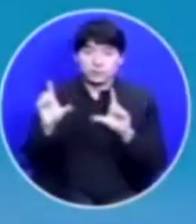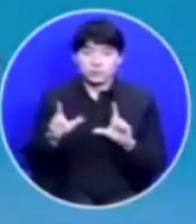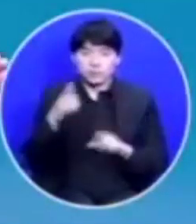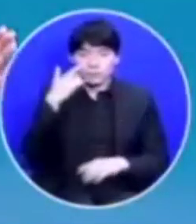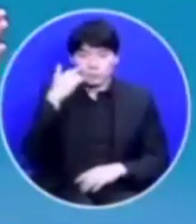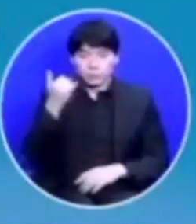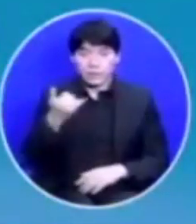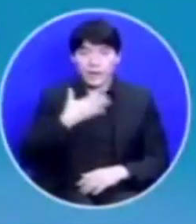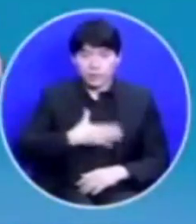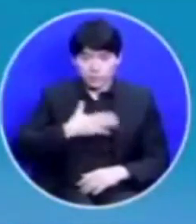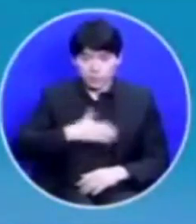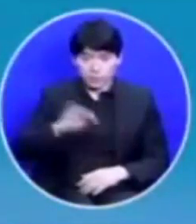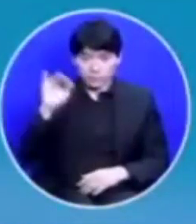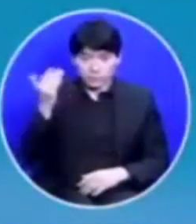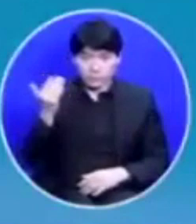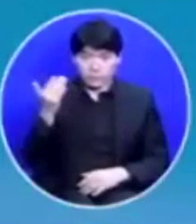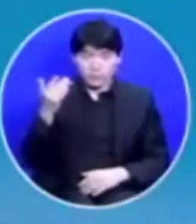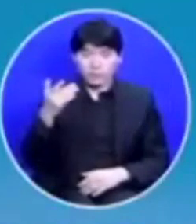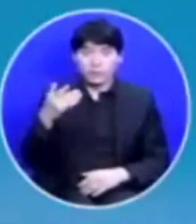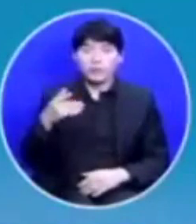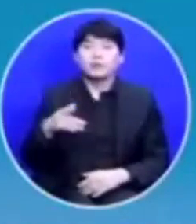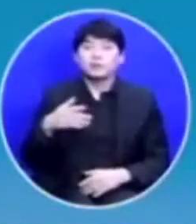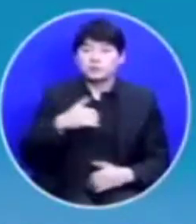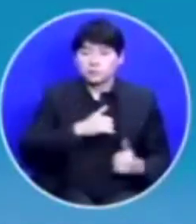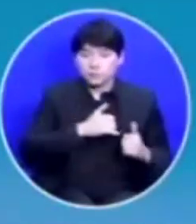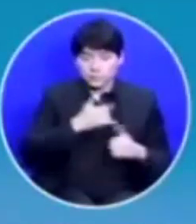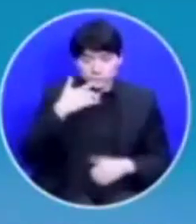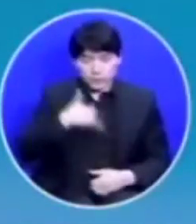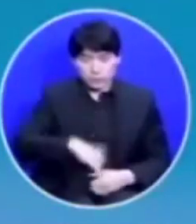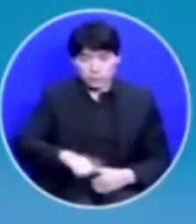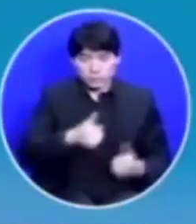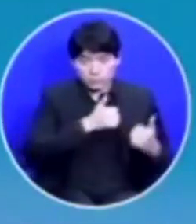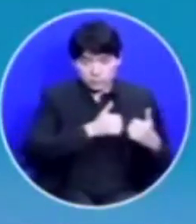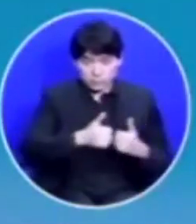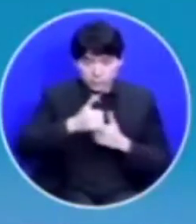그러면 자녀들은 개를 따라오게 되어 있는 거죠